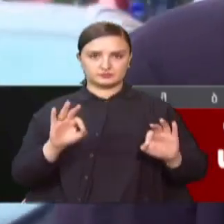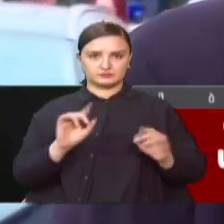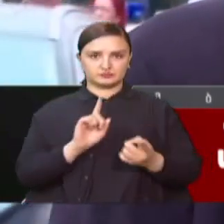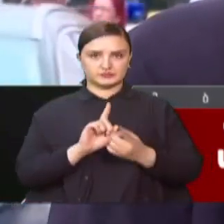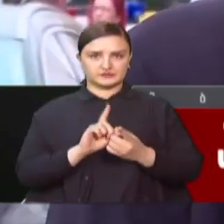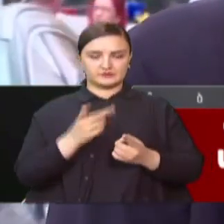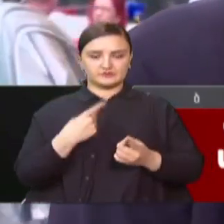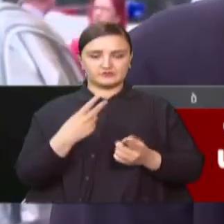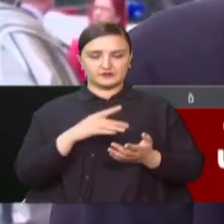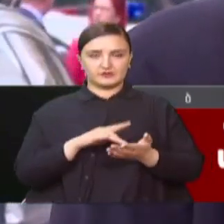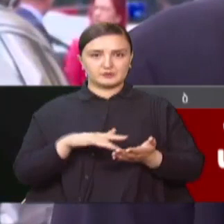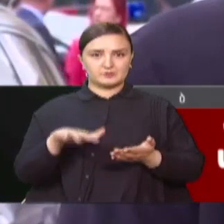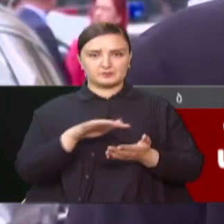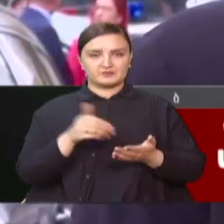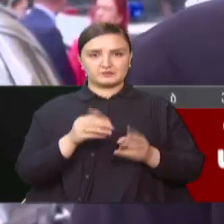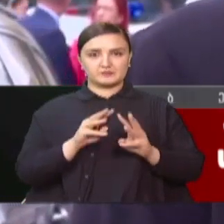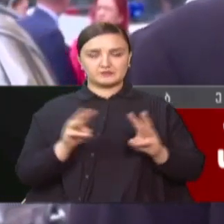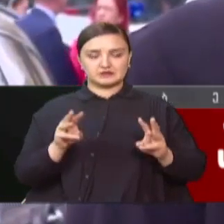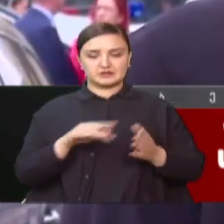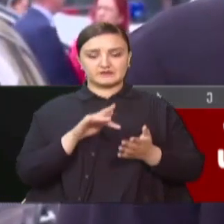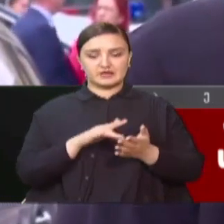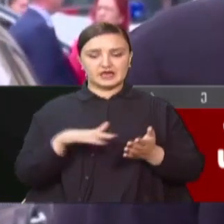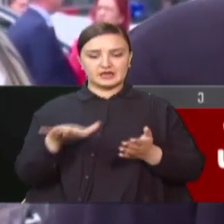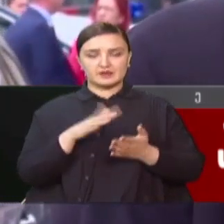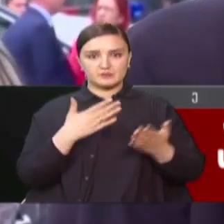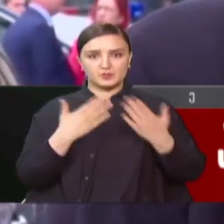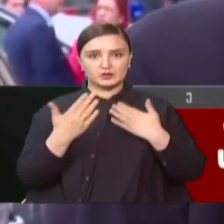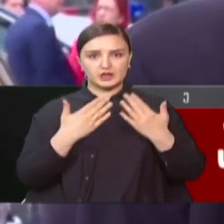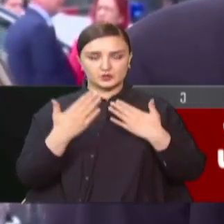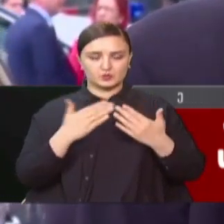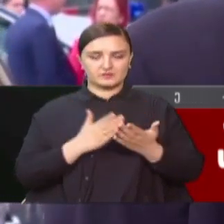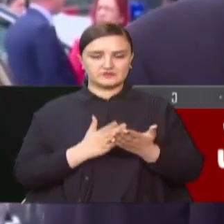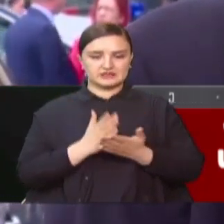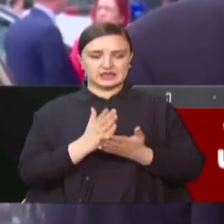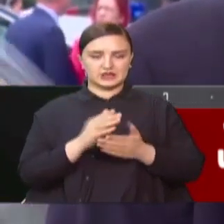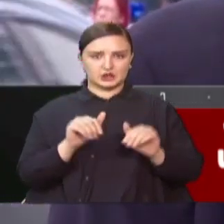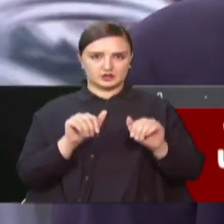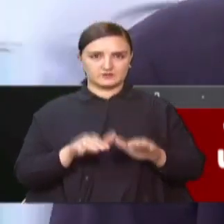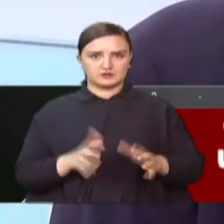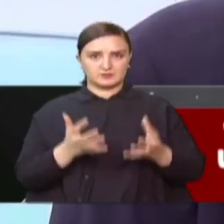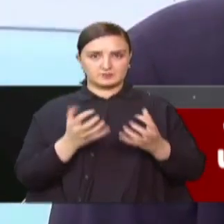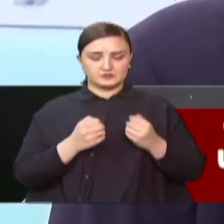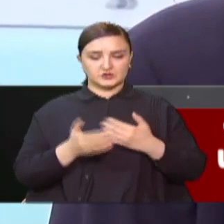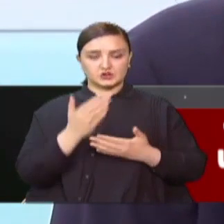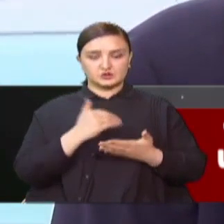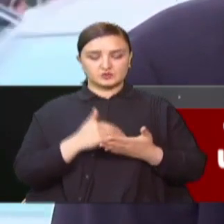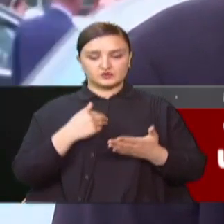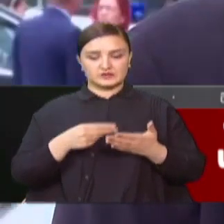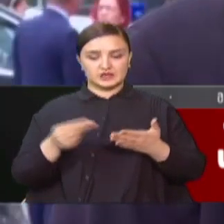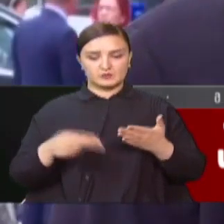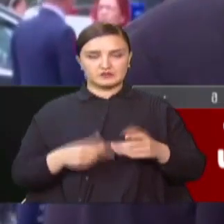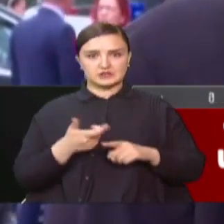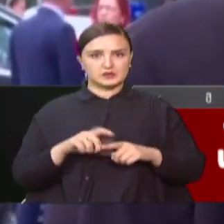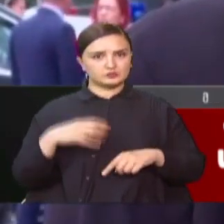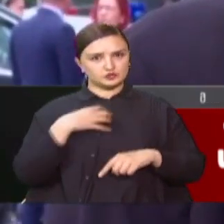ქვეყნის პრემიერ-მინისტრმა ქვეყნებს შორის არსებული ურთიერთობების სტრატეგიულ დონეზე აყვანის გადაწყვეტილება მიიღო. Ამის შემდეგ ჩვენ ხელი მოვაწერეთ